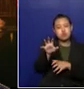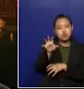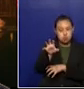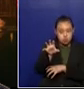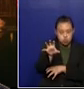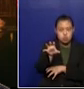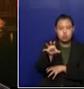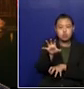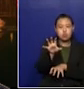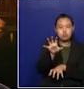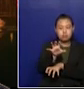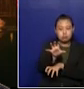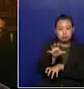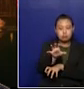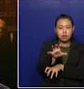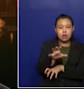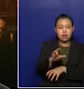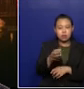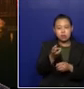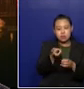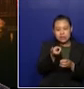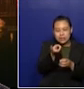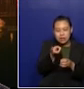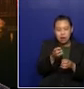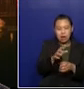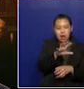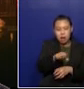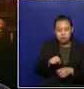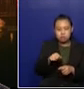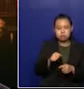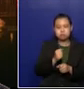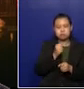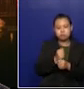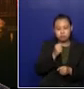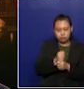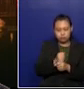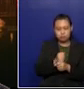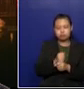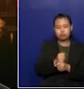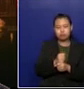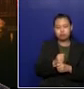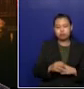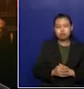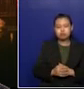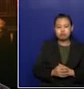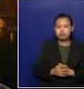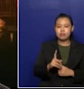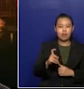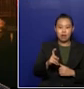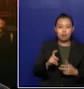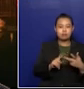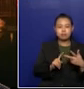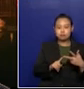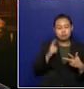อยู่ๆใครไม่รู้ไปออกกฎระเบียบอะไรก็ไม่รู้ว่าทำไมไปจับกุ้งเล็กมันจะโตกว่าประมงชายฝั่งเจ๊งฮะต่อมาไม่รู้ไปเก